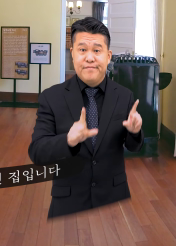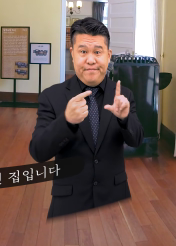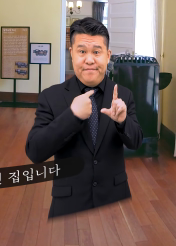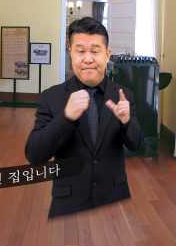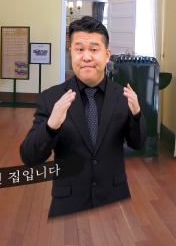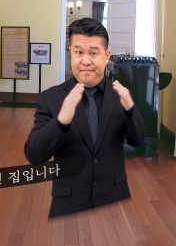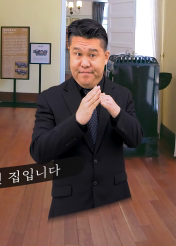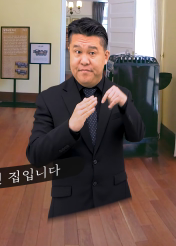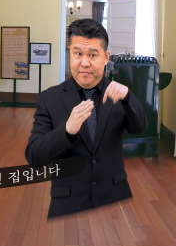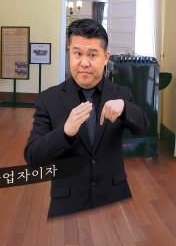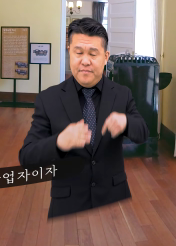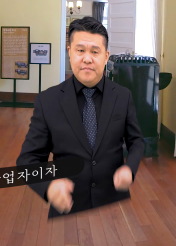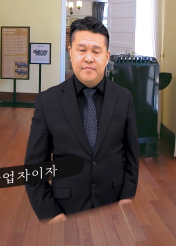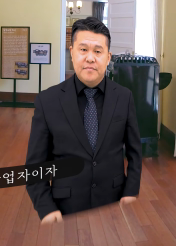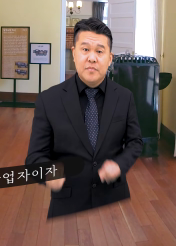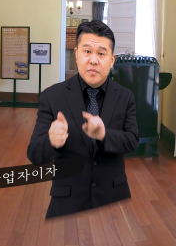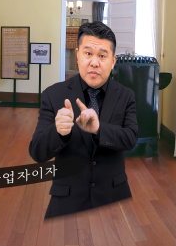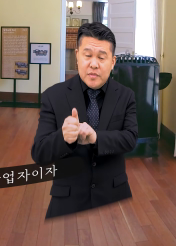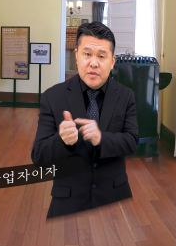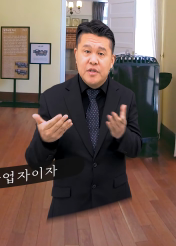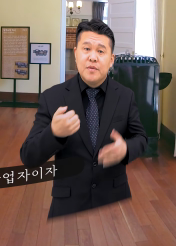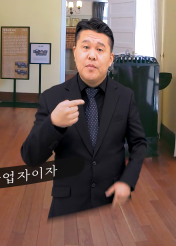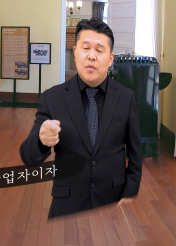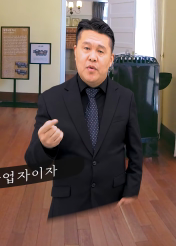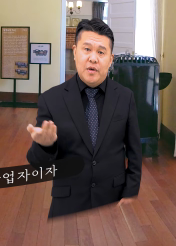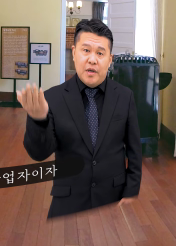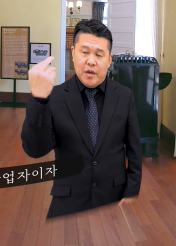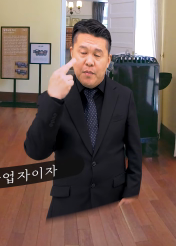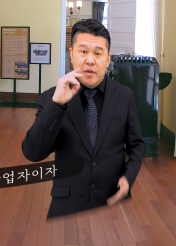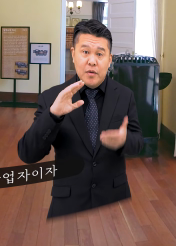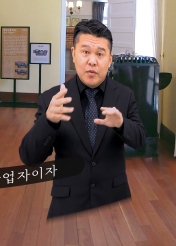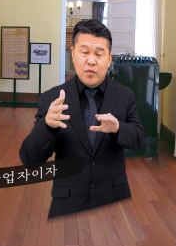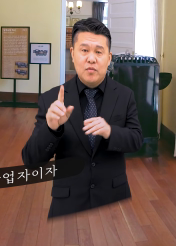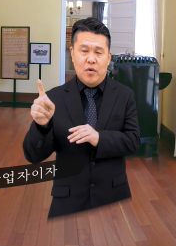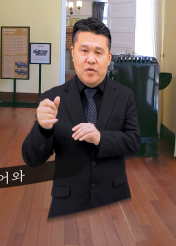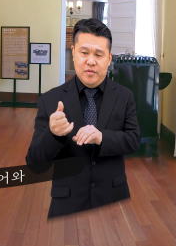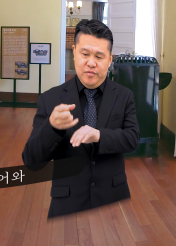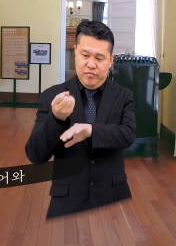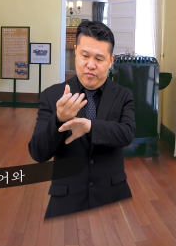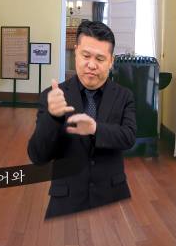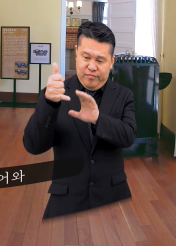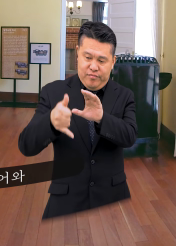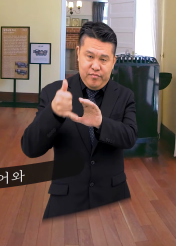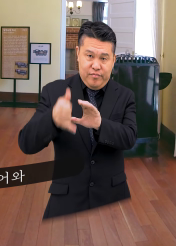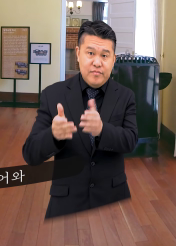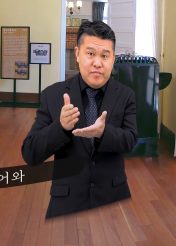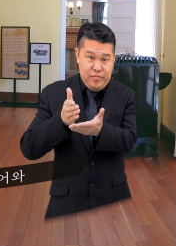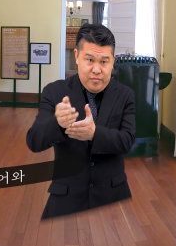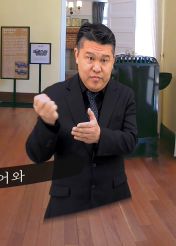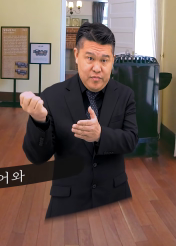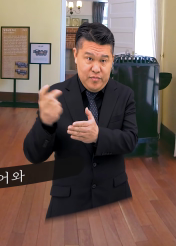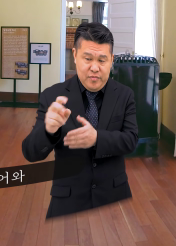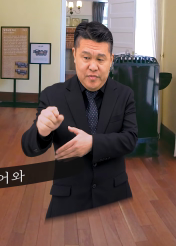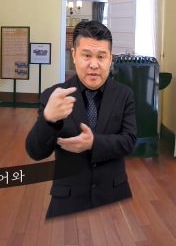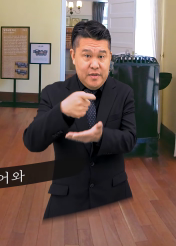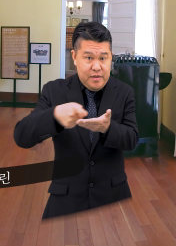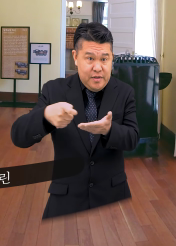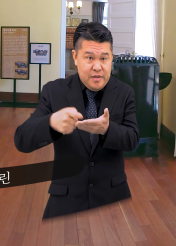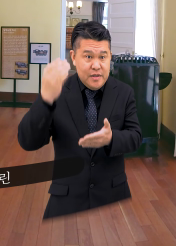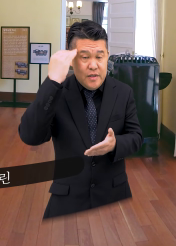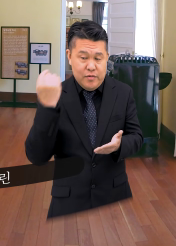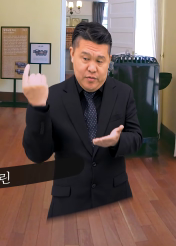살았던 집입니다. 앨버트 와일더 테일러는 미국 강산업자이자 AP통신 기자로서 한국에